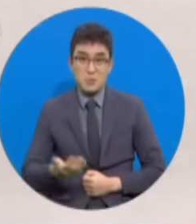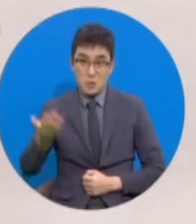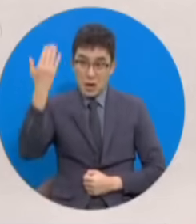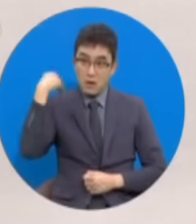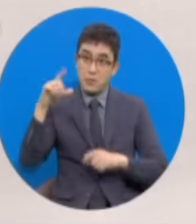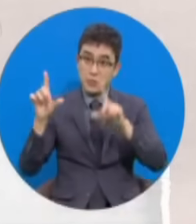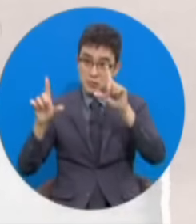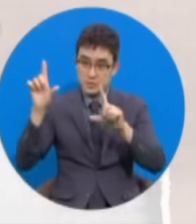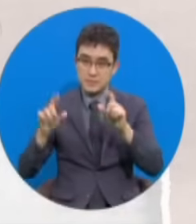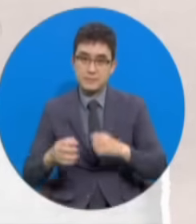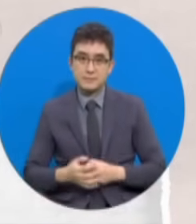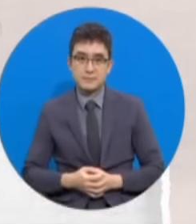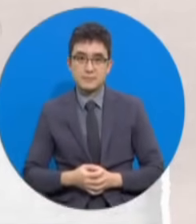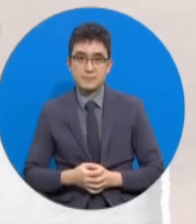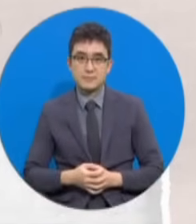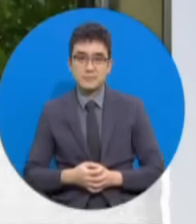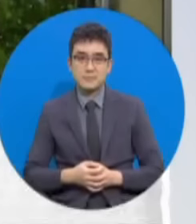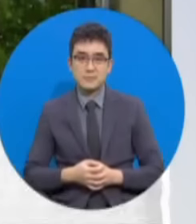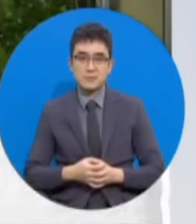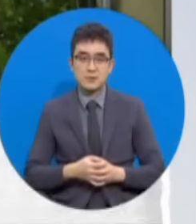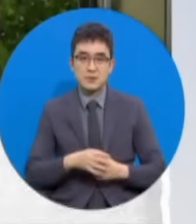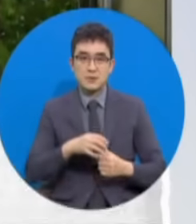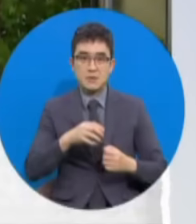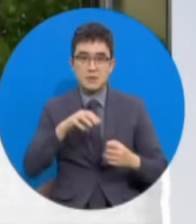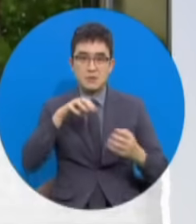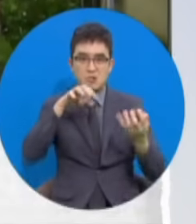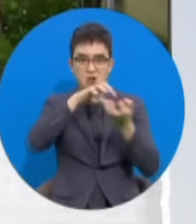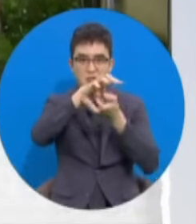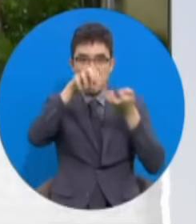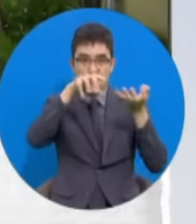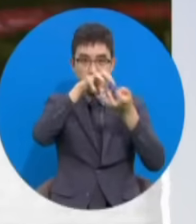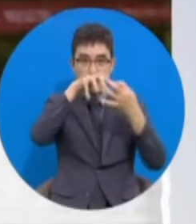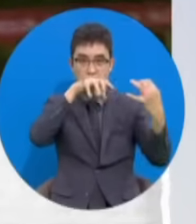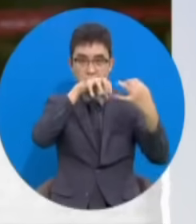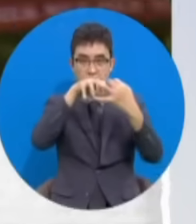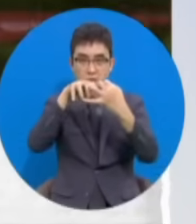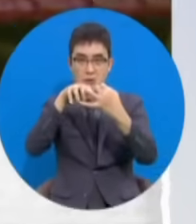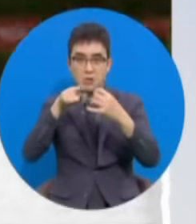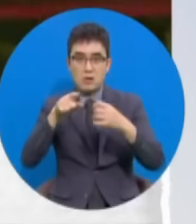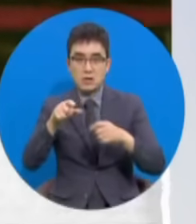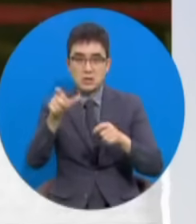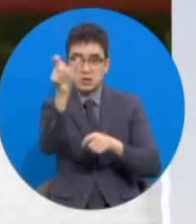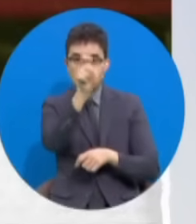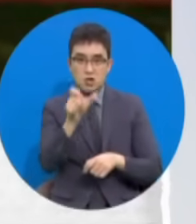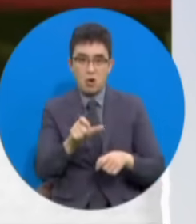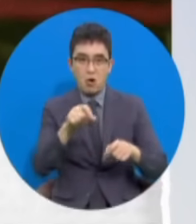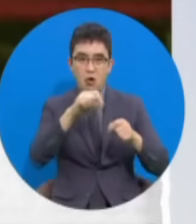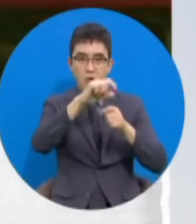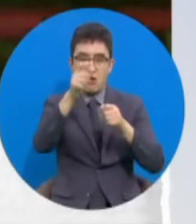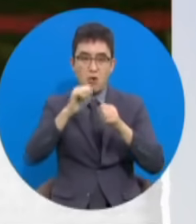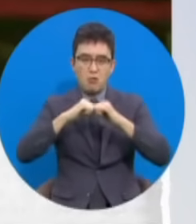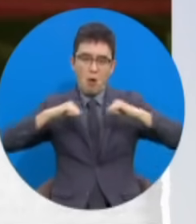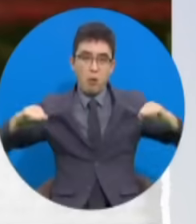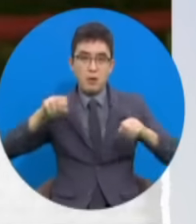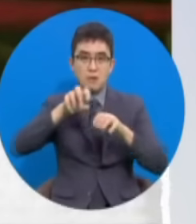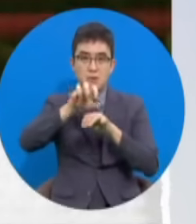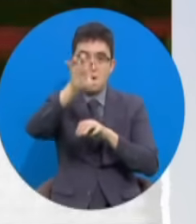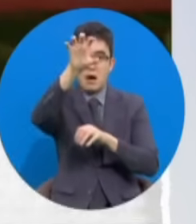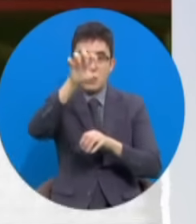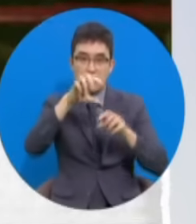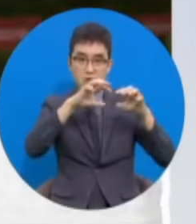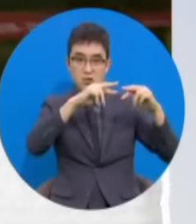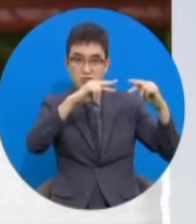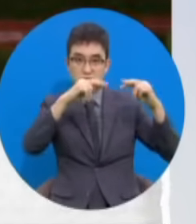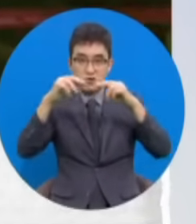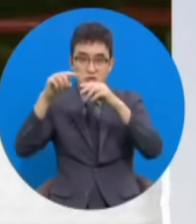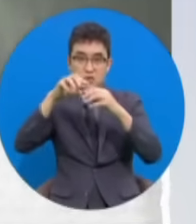과거에는 정체전선상 주변에 좀 폭넓게 비구름이 형성이 되면서 이 폭넓은 구름대가 남북을 오르락 내리락 하기